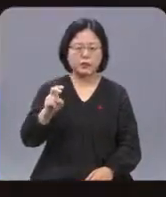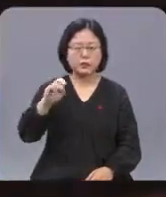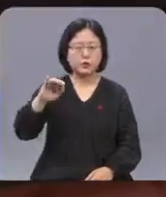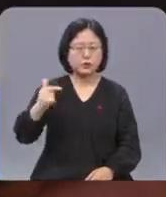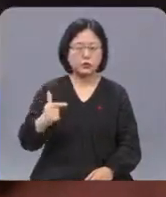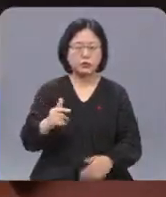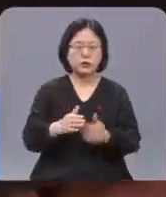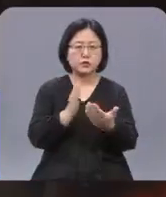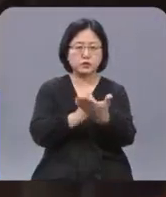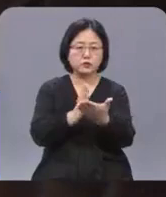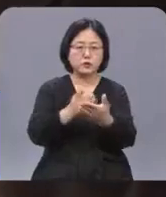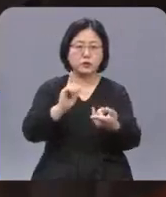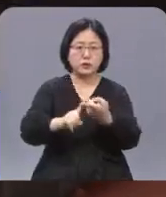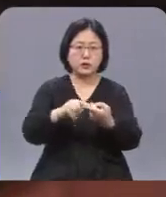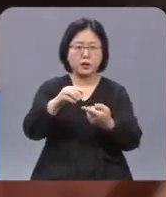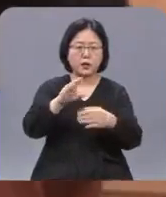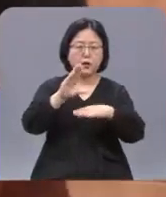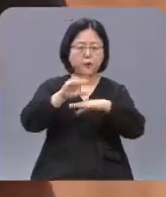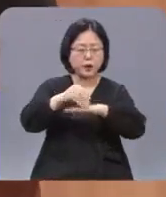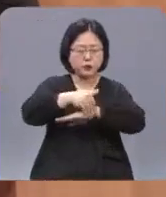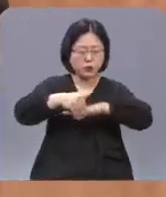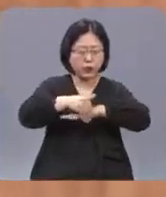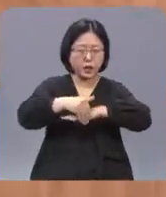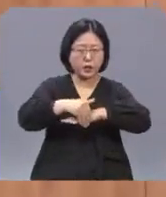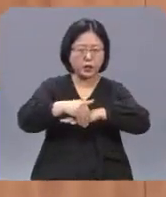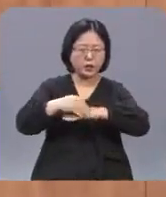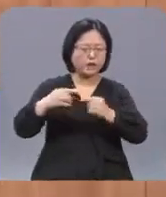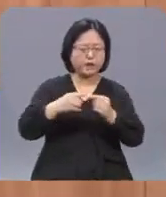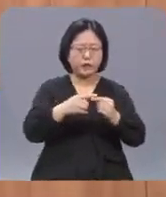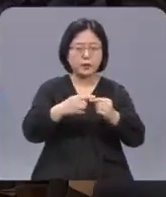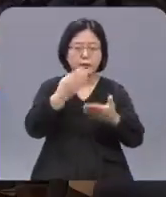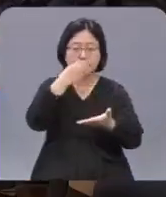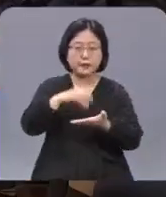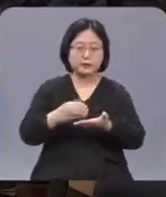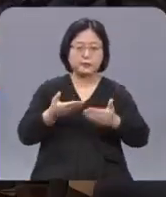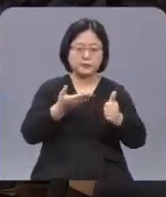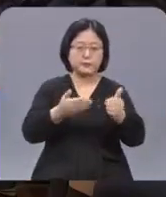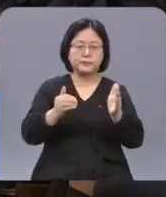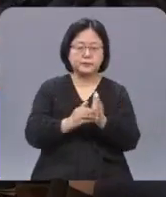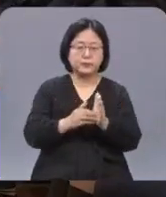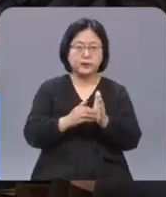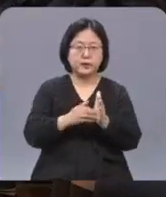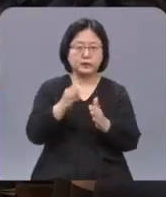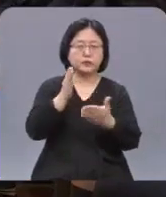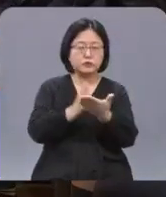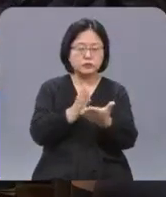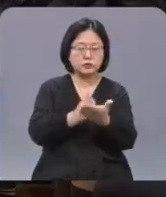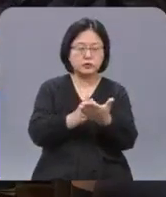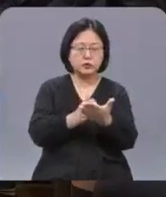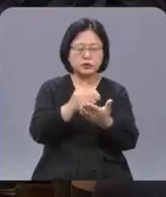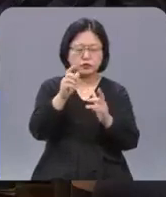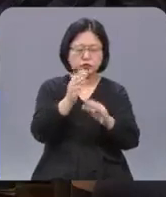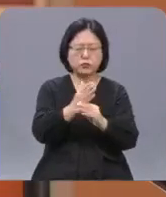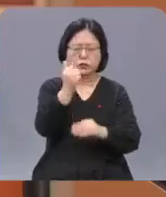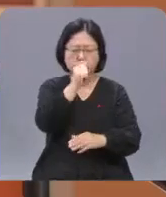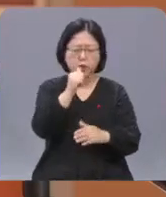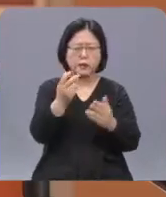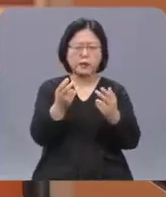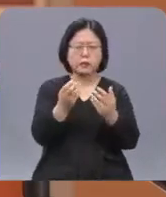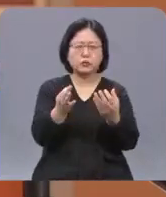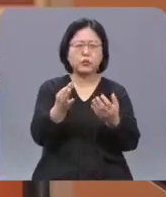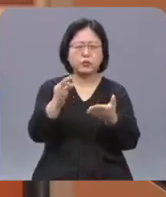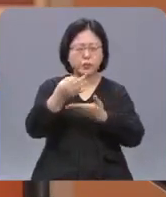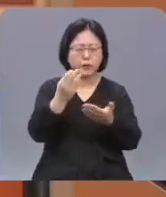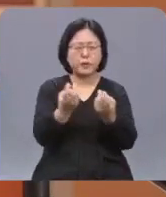보도에 대해 방송 기획부문 최우수상을 수여했습니다 해당 보도는 브로커들의 돈벌이 수단으로